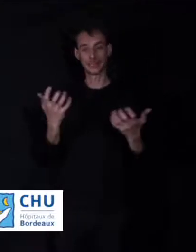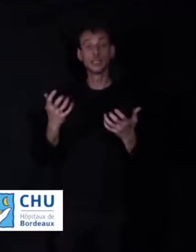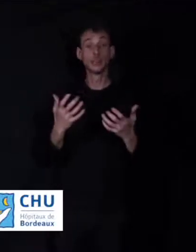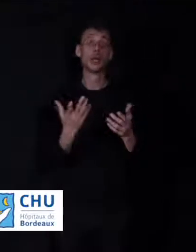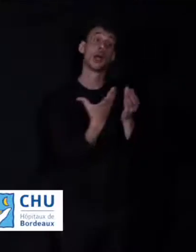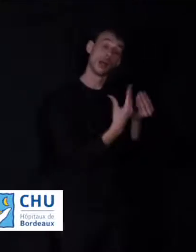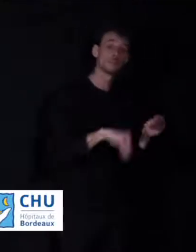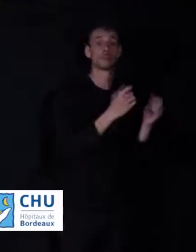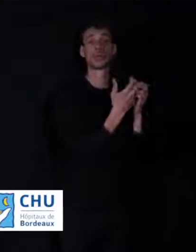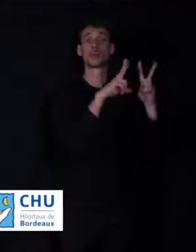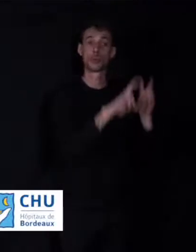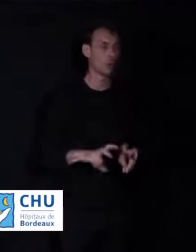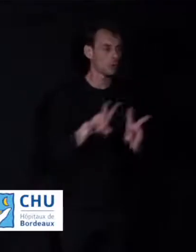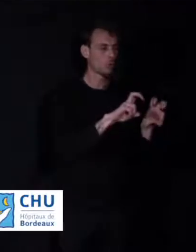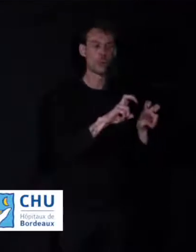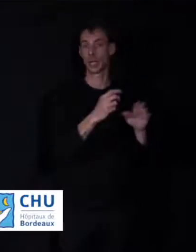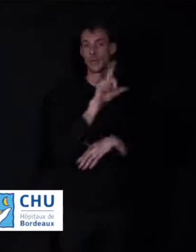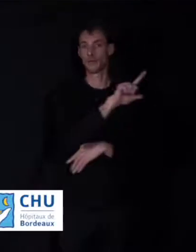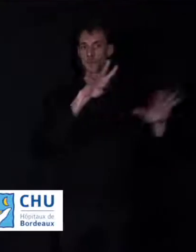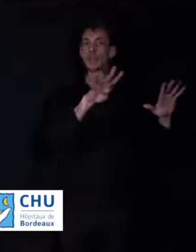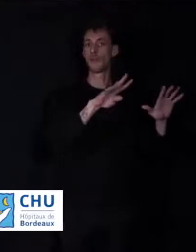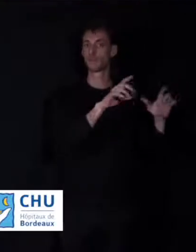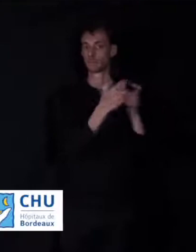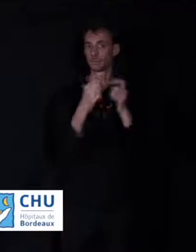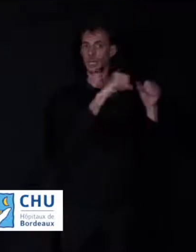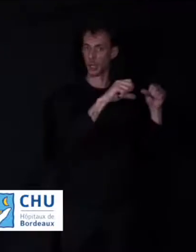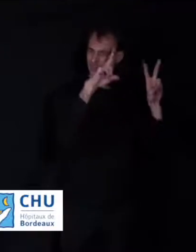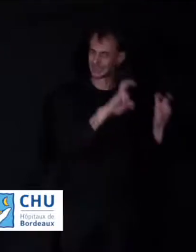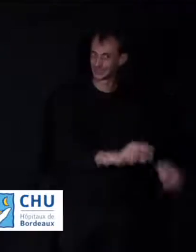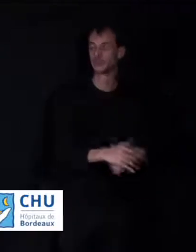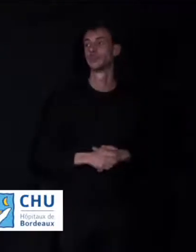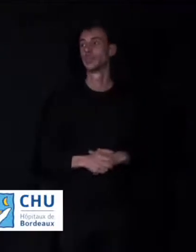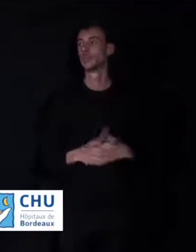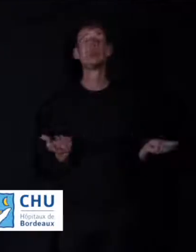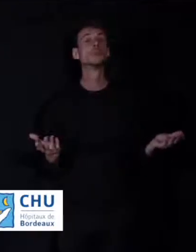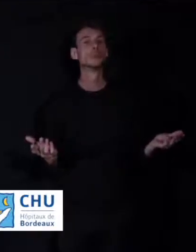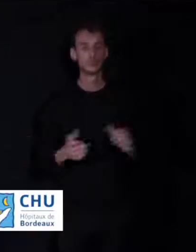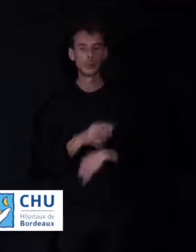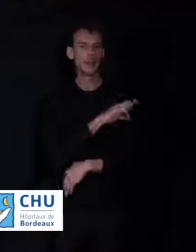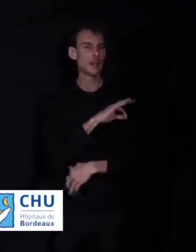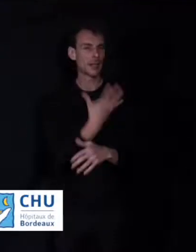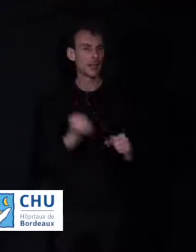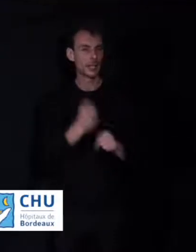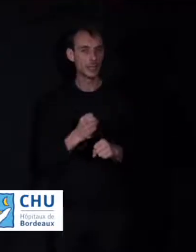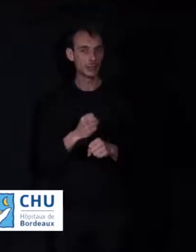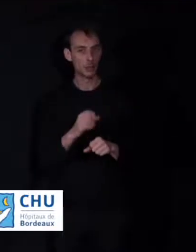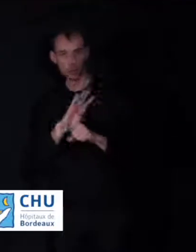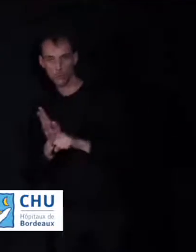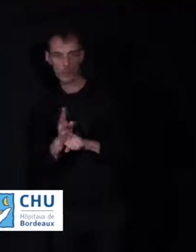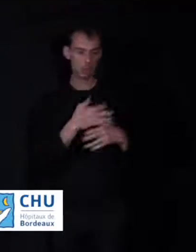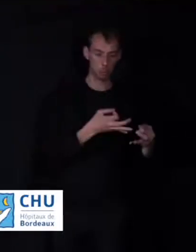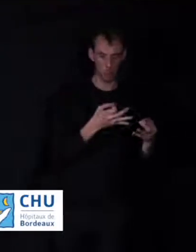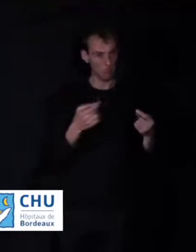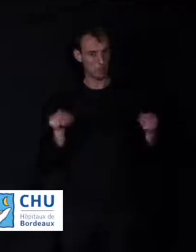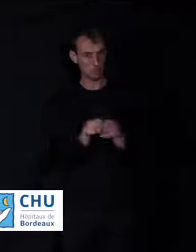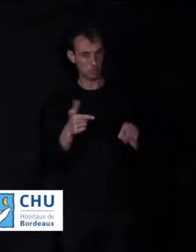comment on développe un vaccin en temps normal et en temps Covid? Il y a plusieurs phases, et c'est ce que j'ai dit tout à l'heure, plusieurs phases qui